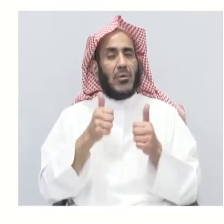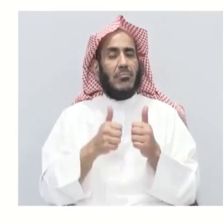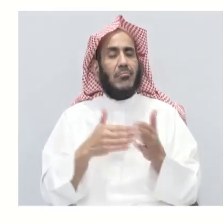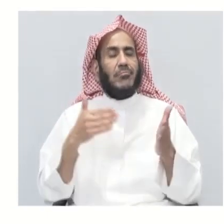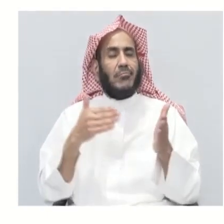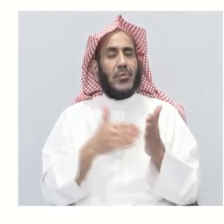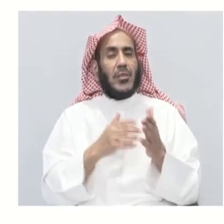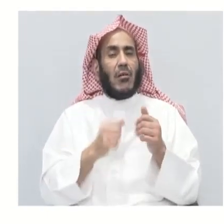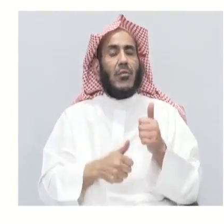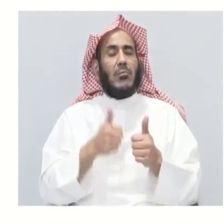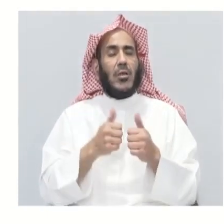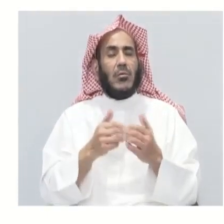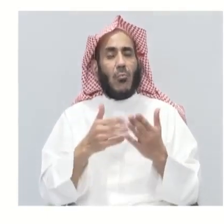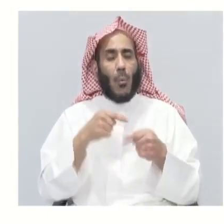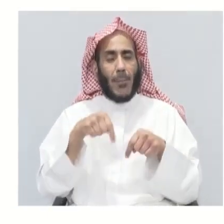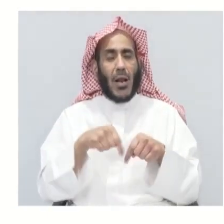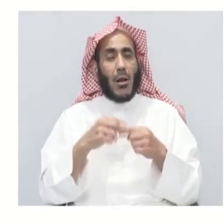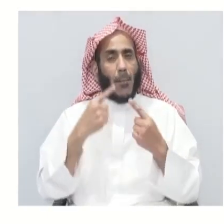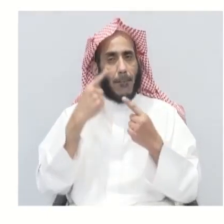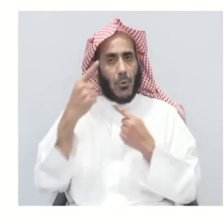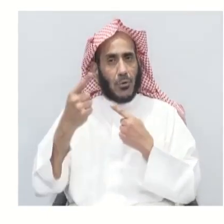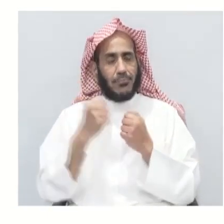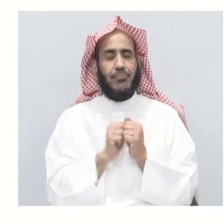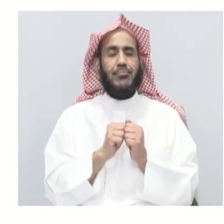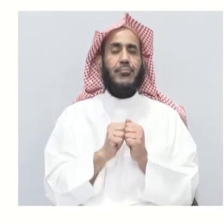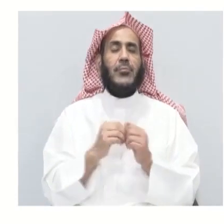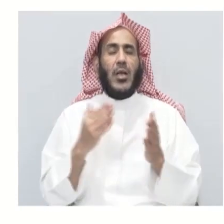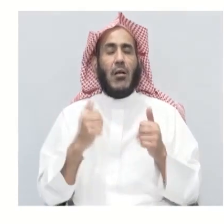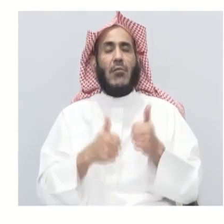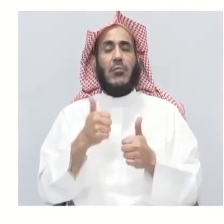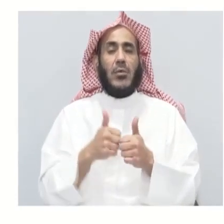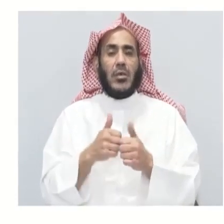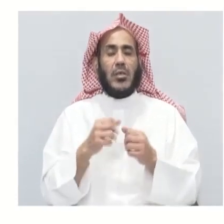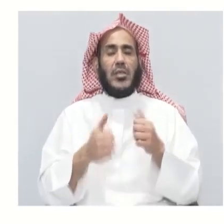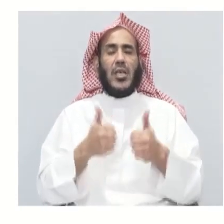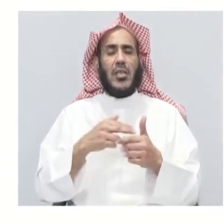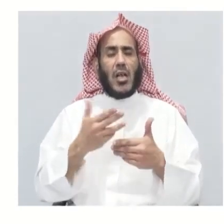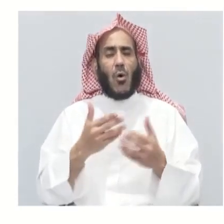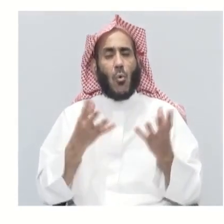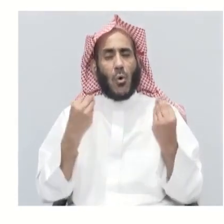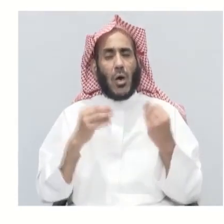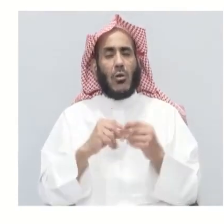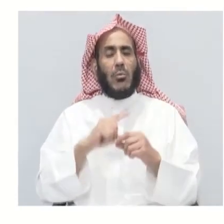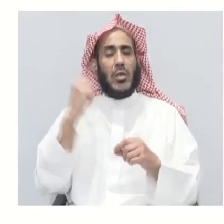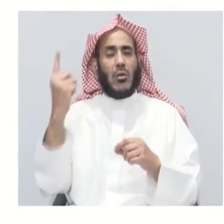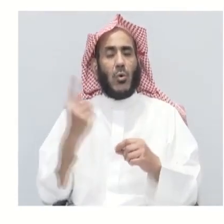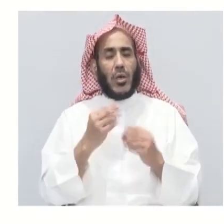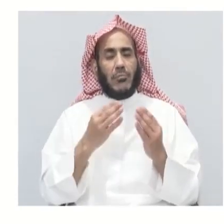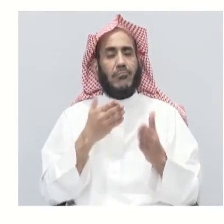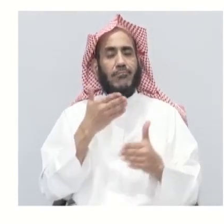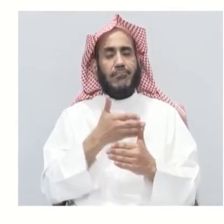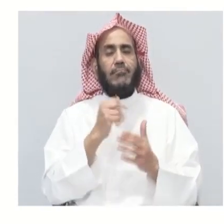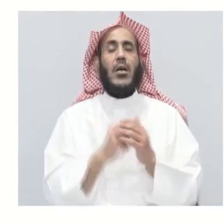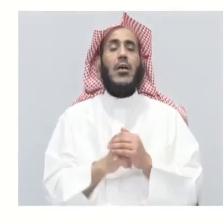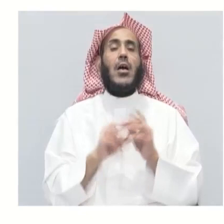حتى في اختباراتي التي نقوم بها الان عن بعد او حتى في اختبارات التحصيلي او في اي اختبارات دوليه تدخلها اذا هذا